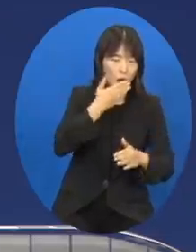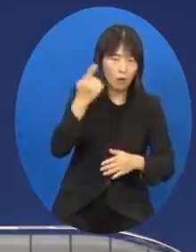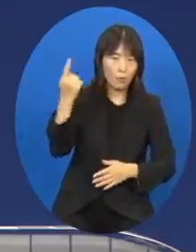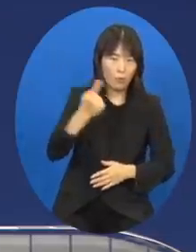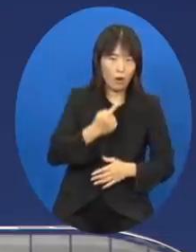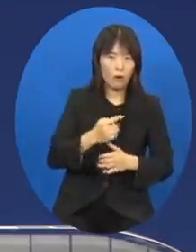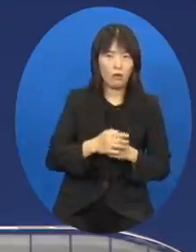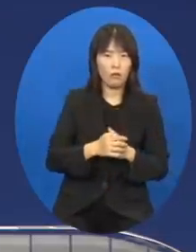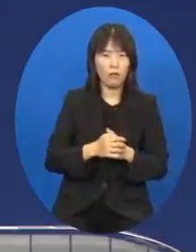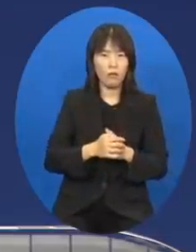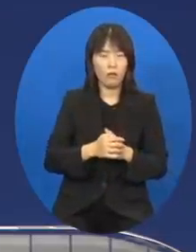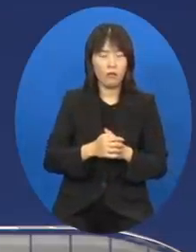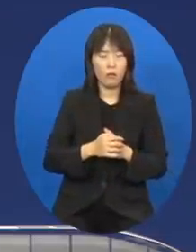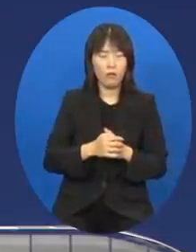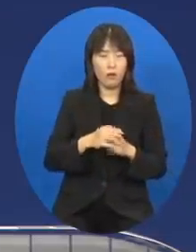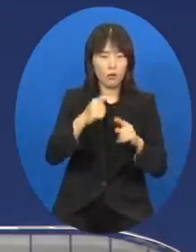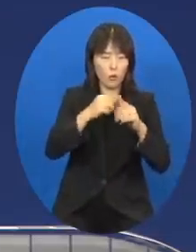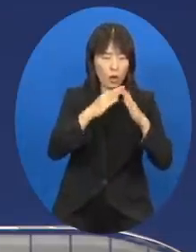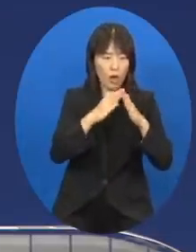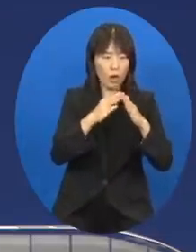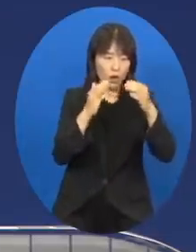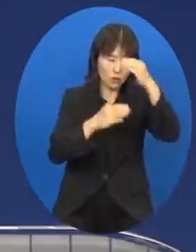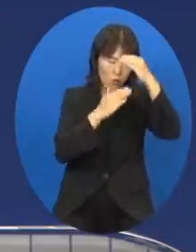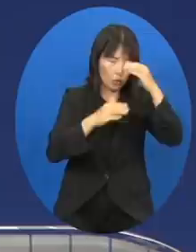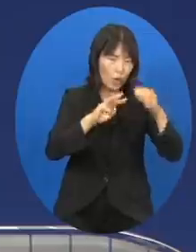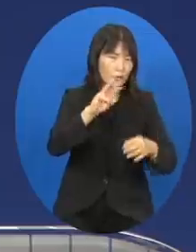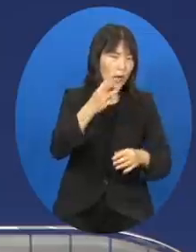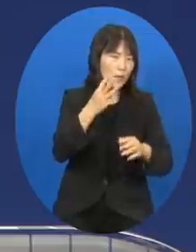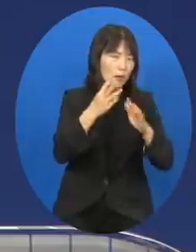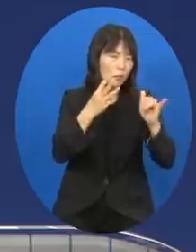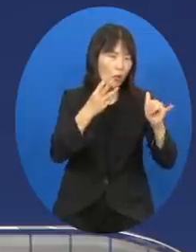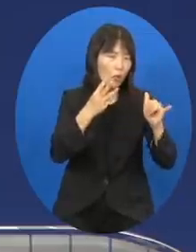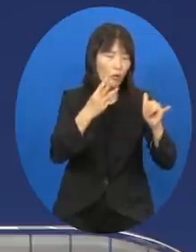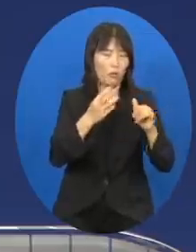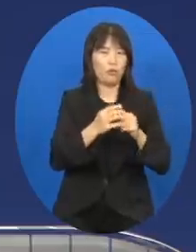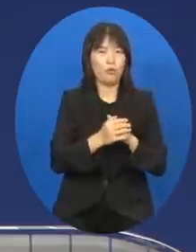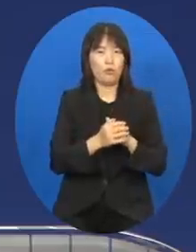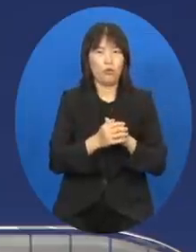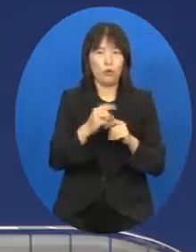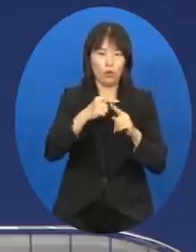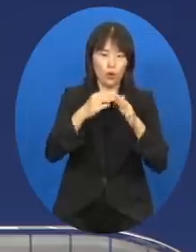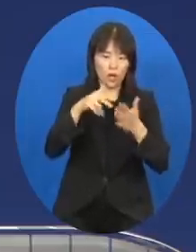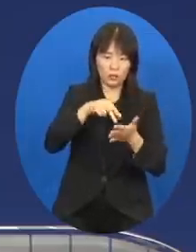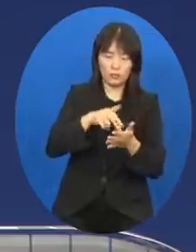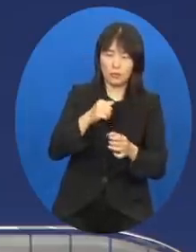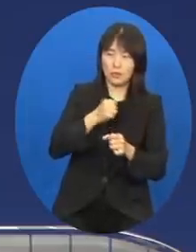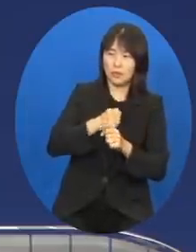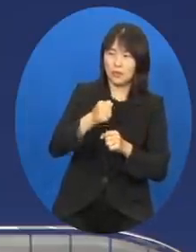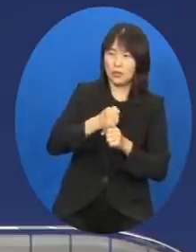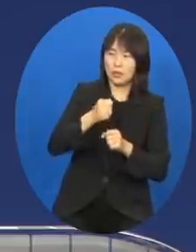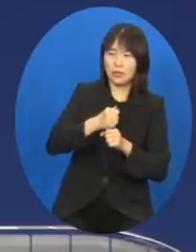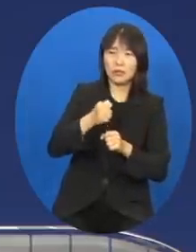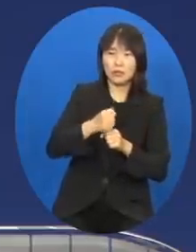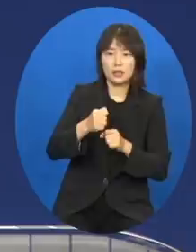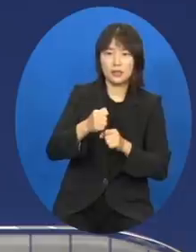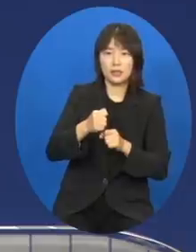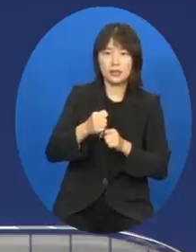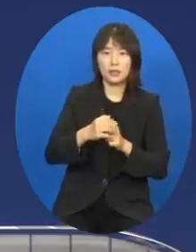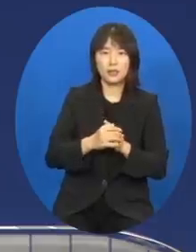300명 정도가 조금 넘을 때니까 이거 어느 정도쯤 교회가 당황스러운지 짐작이 가실